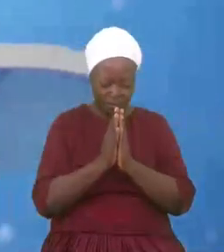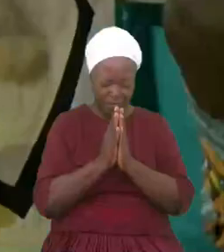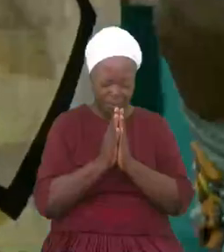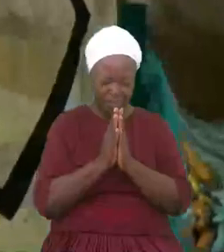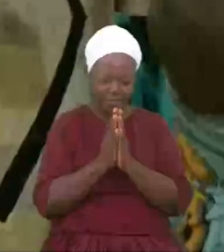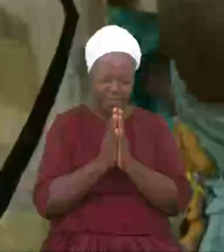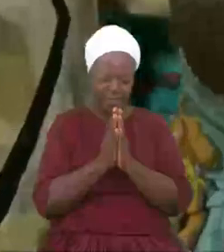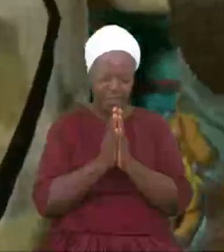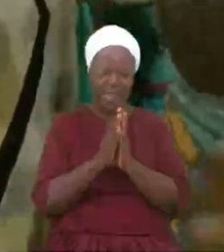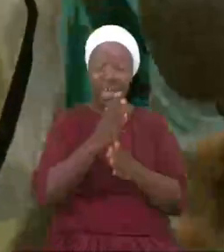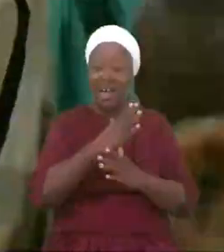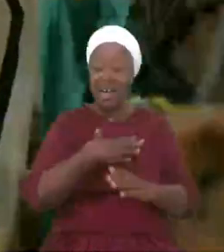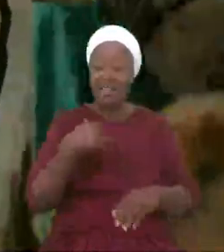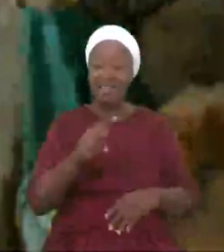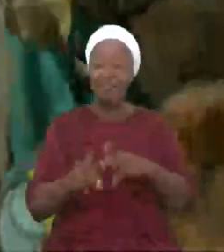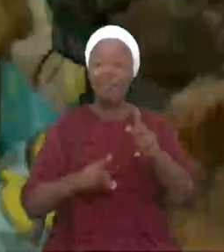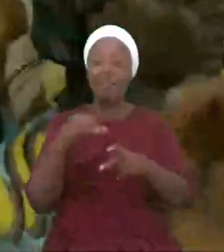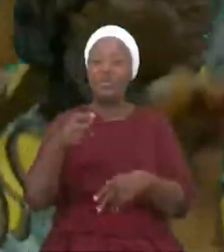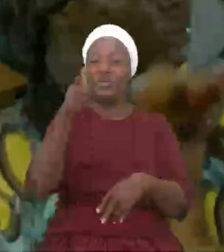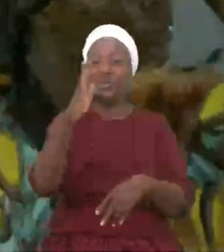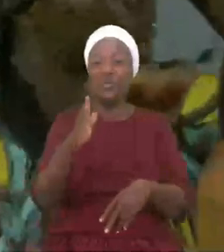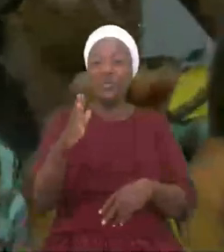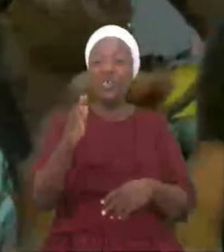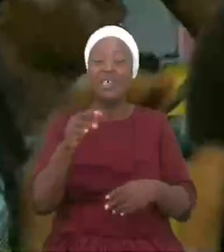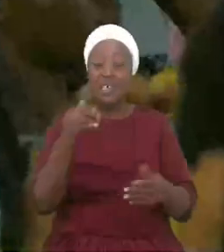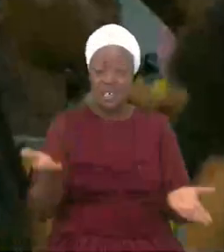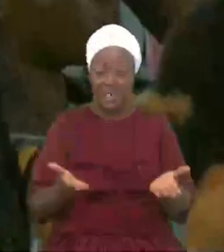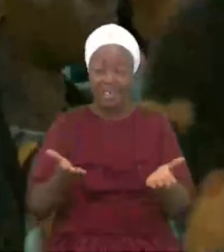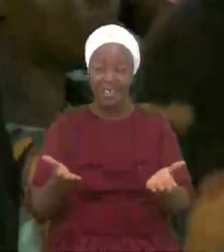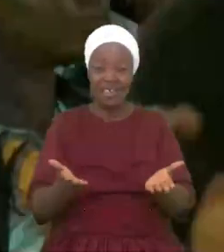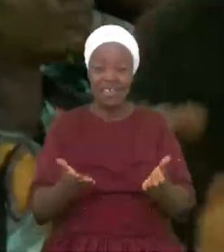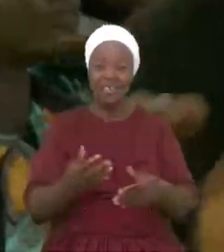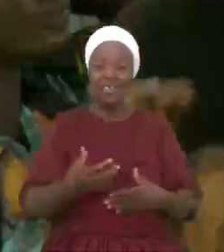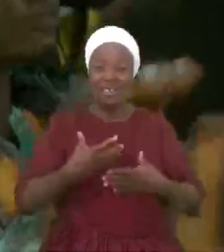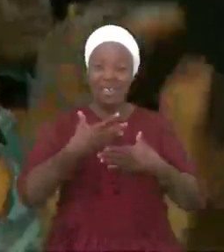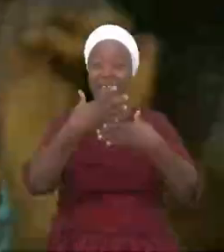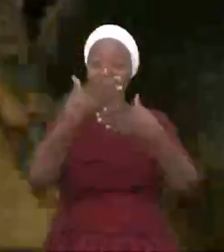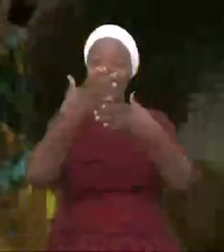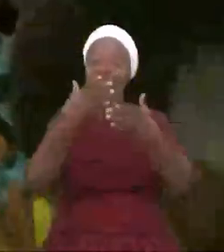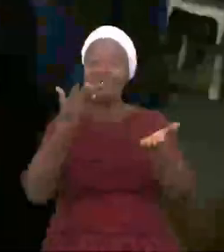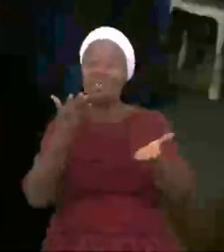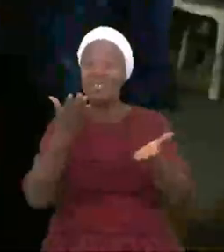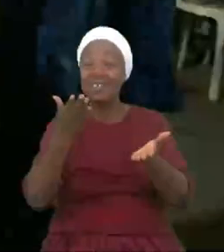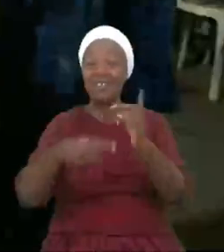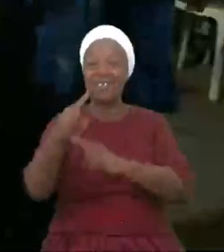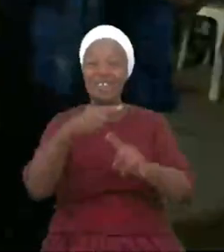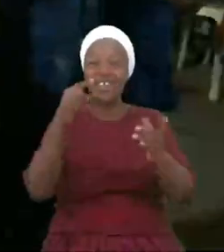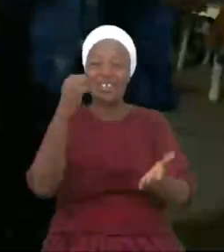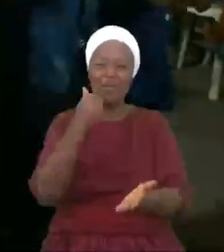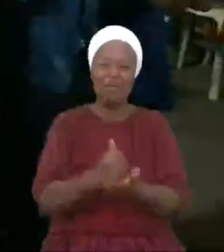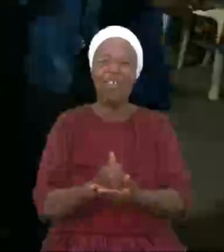te remercions Seigneur quand nous avons prié au nom de Jésus-Christ et que le peuple de Dieu